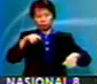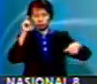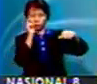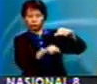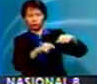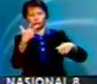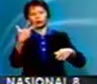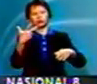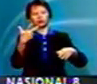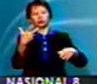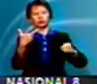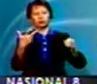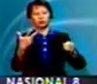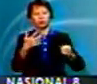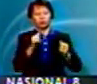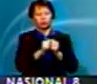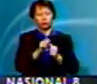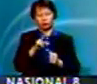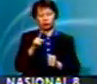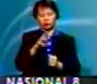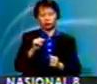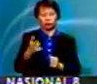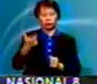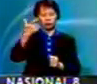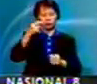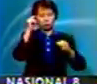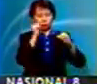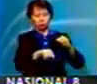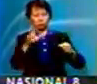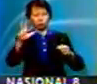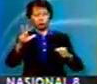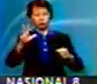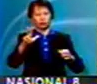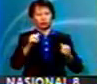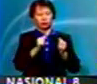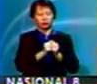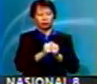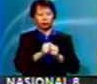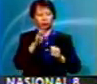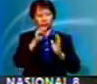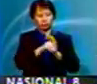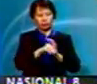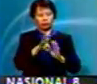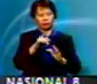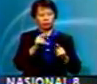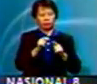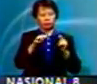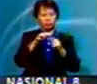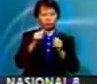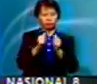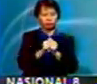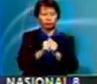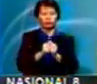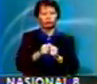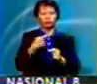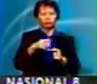gol ketiga. Saiful Nizam Muhammad Ali muncul penjaring gol ketiga, disusuli gol keempat pada minit ke-27. Saiful Aula